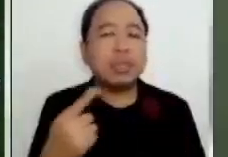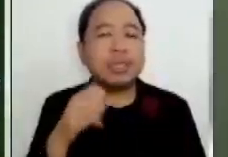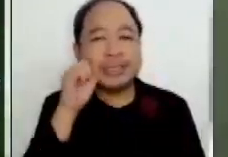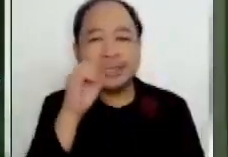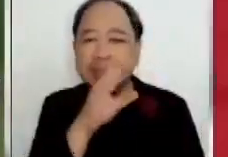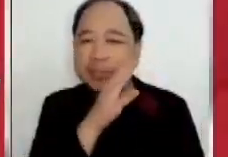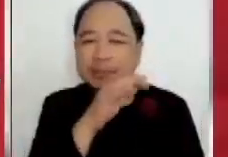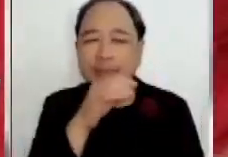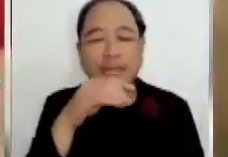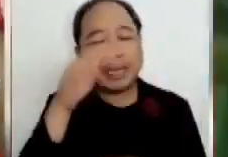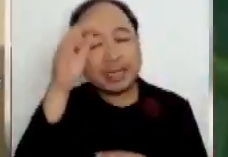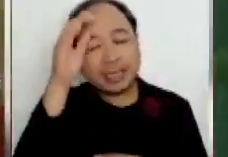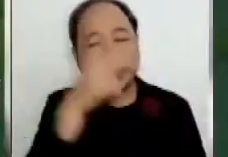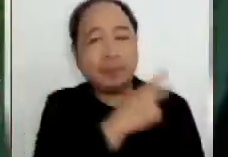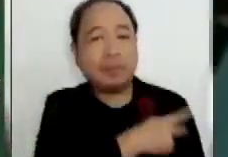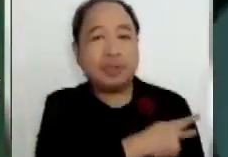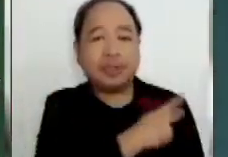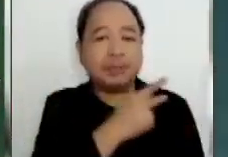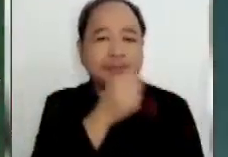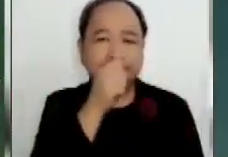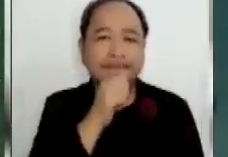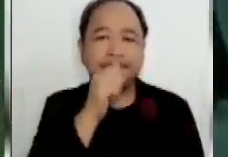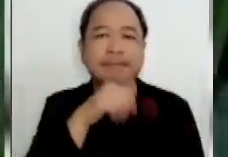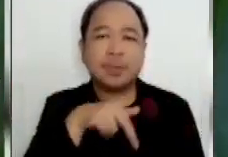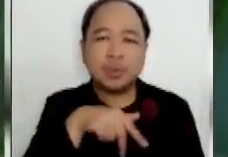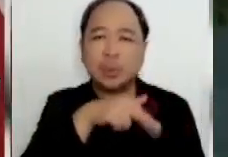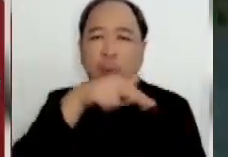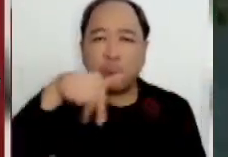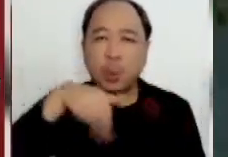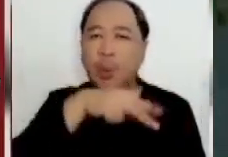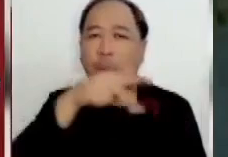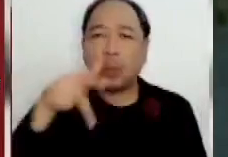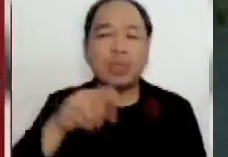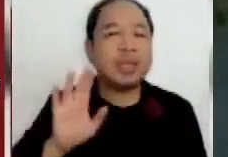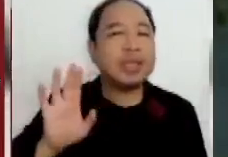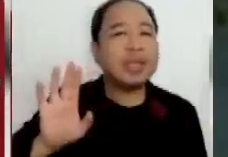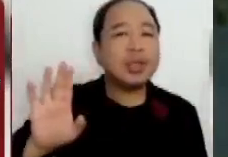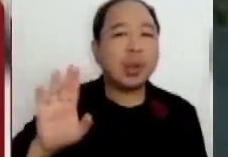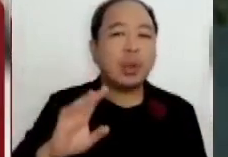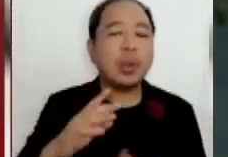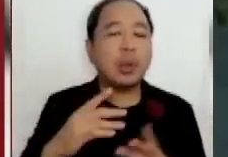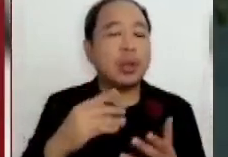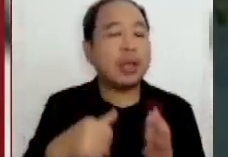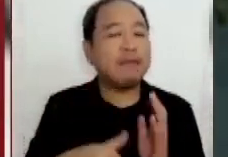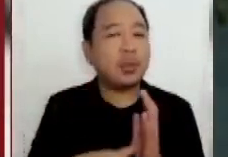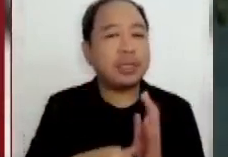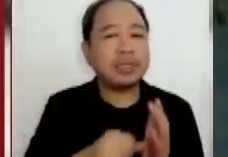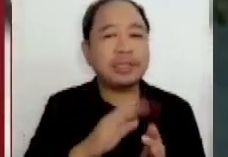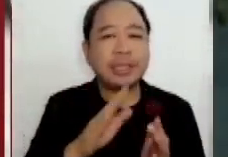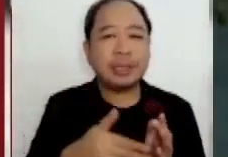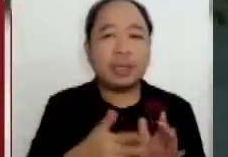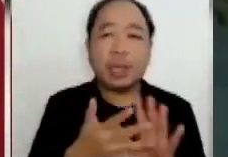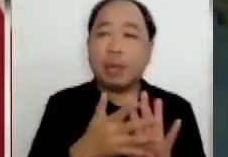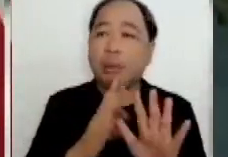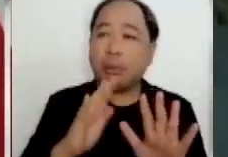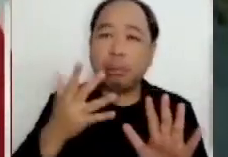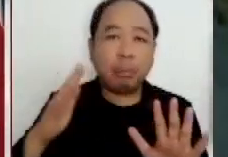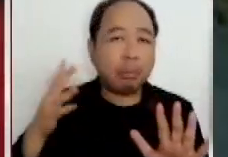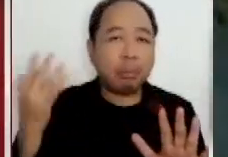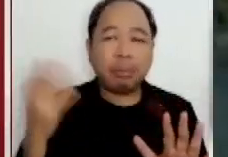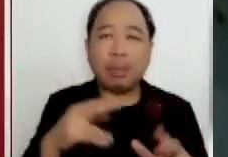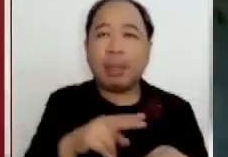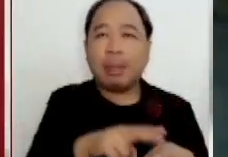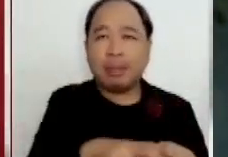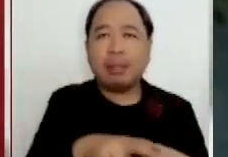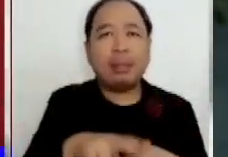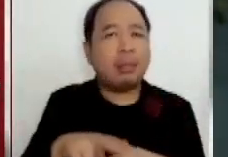na si Rizalina na umakyat na lang sa kanyang mismong presinto. Mahaba ang pila, mga pinapaupo, okay naman din yon.